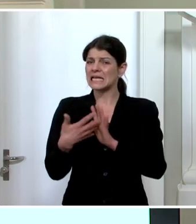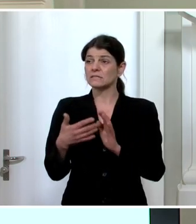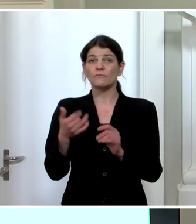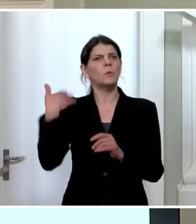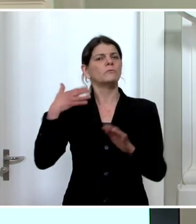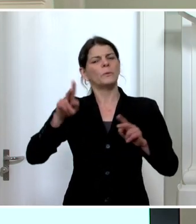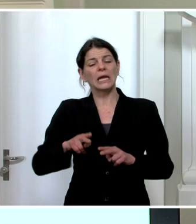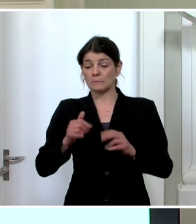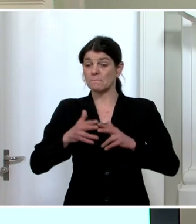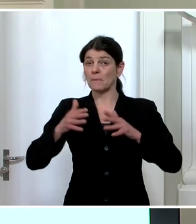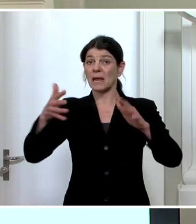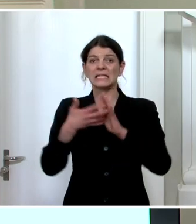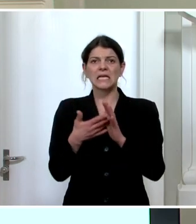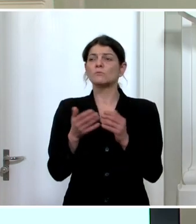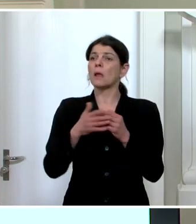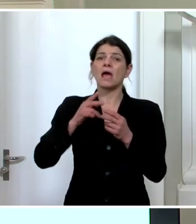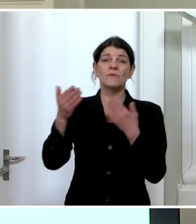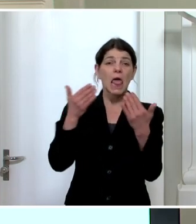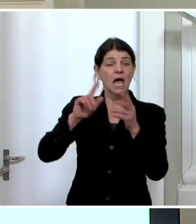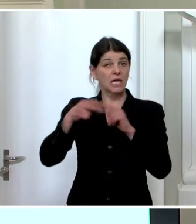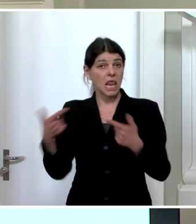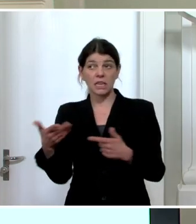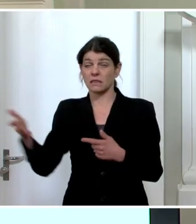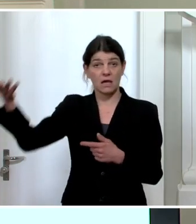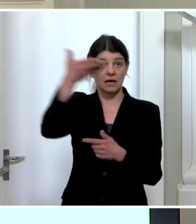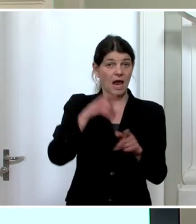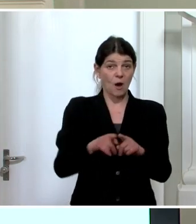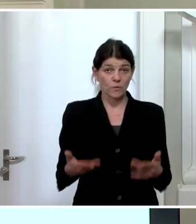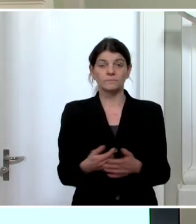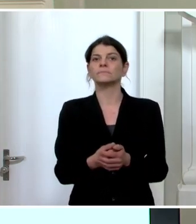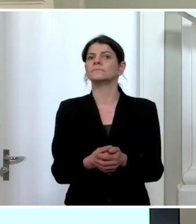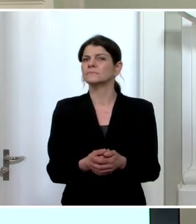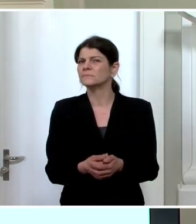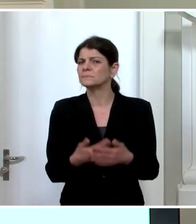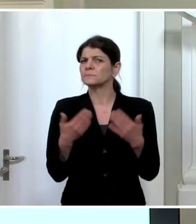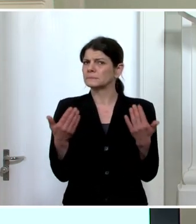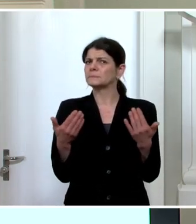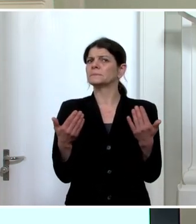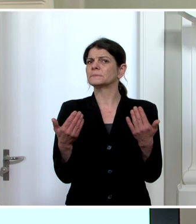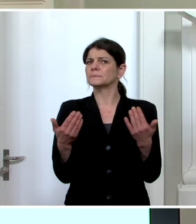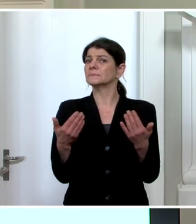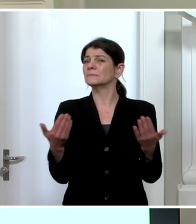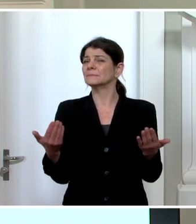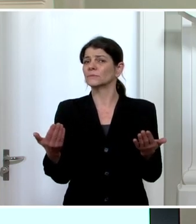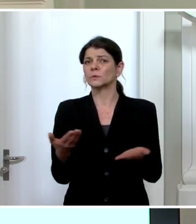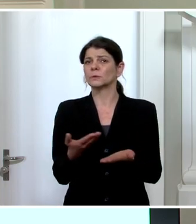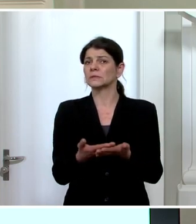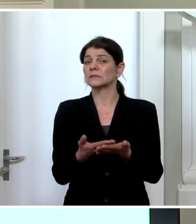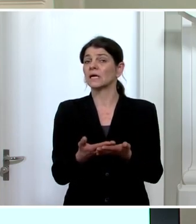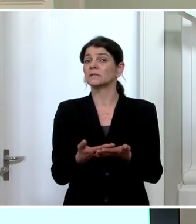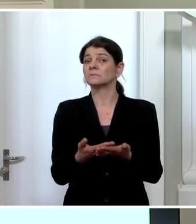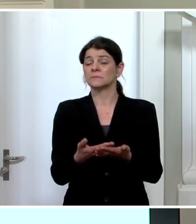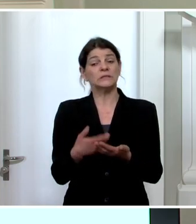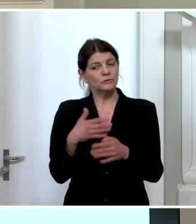mehr als andere Länder in Bezug auf die Bevölkerung. Und das ist richtig